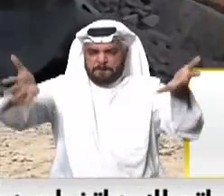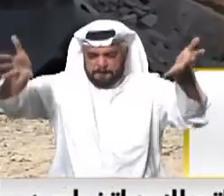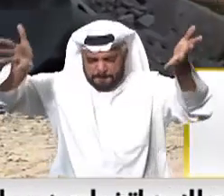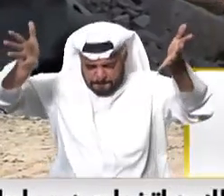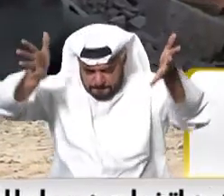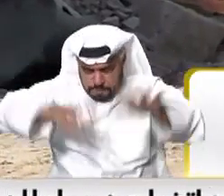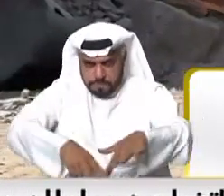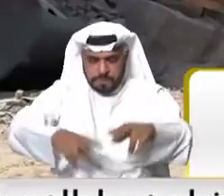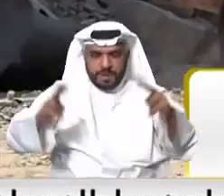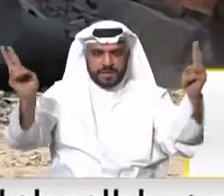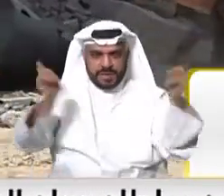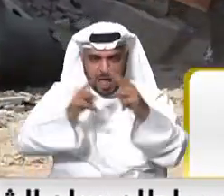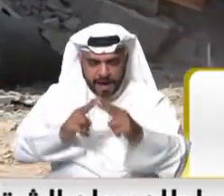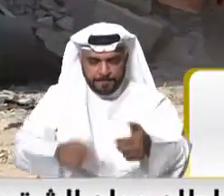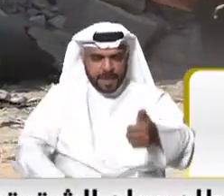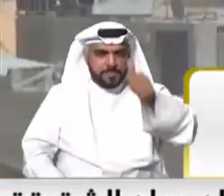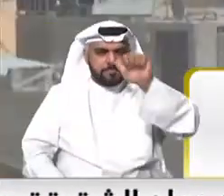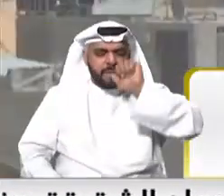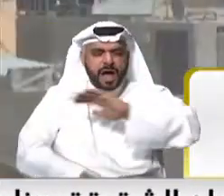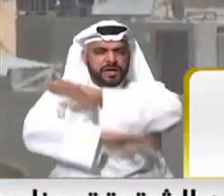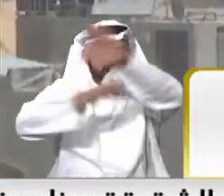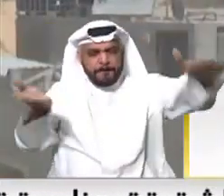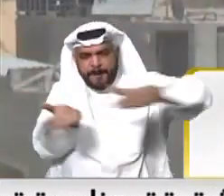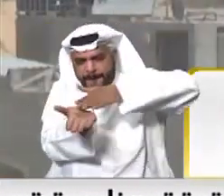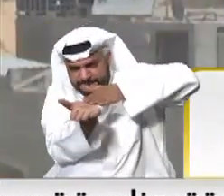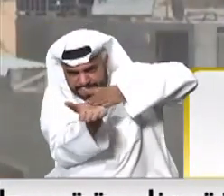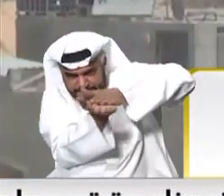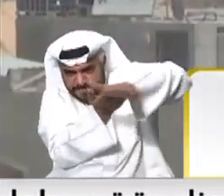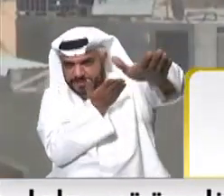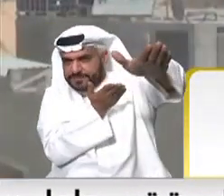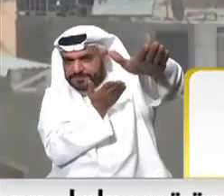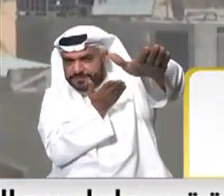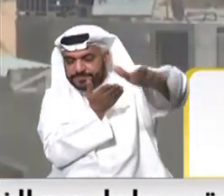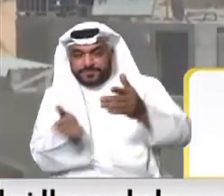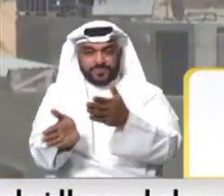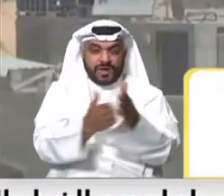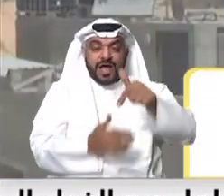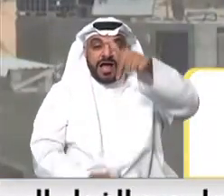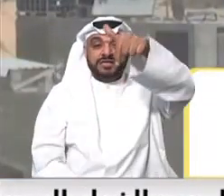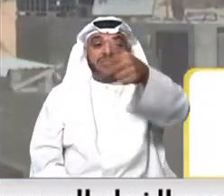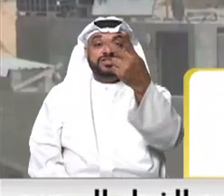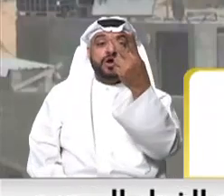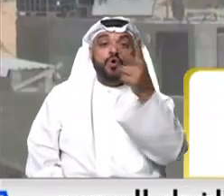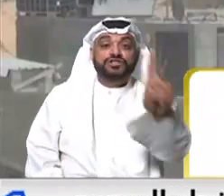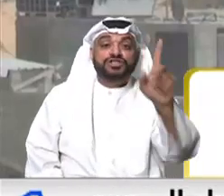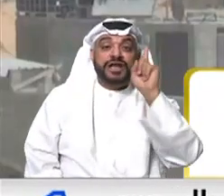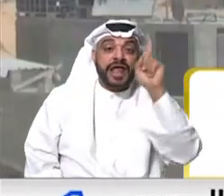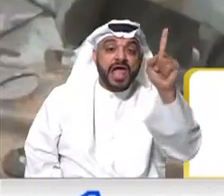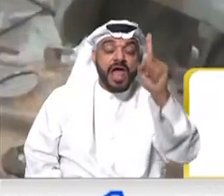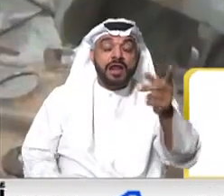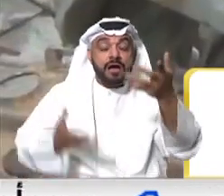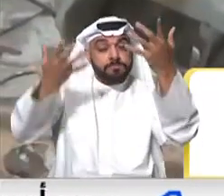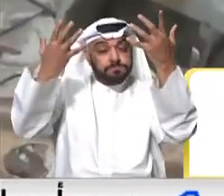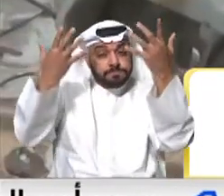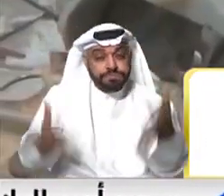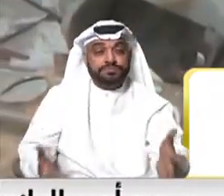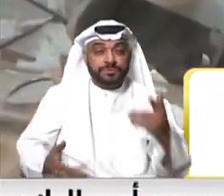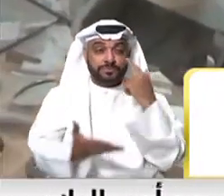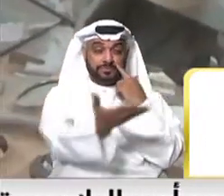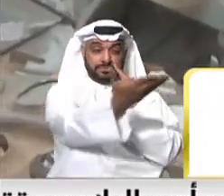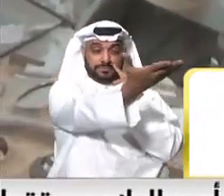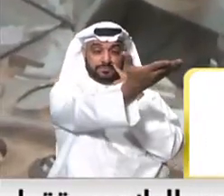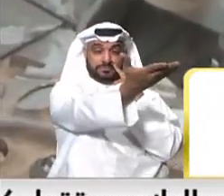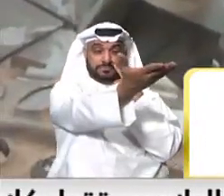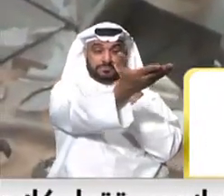التحتية وتسويتها بالأرض. فنحو 26 مليون طن من الحطام والركام خلفتها